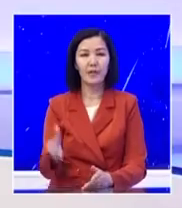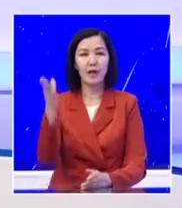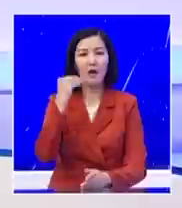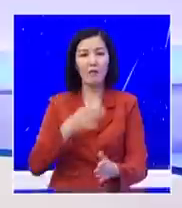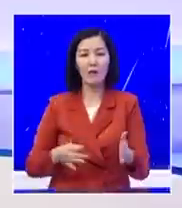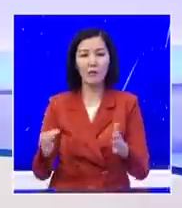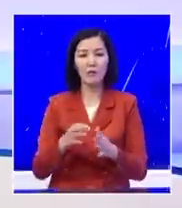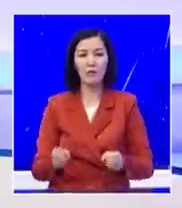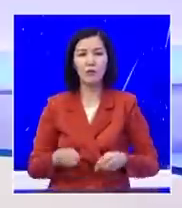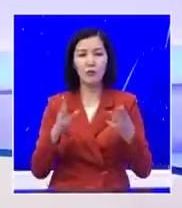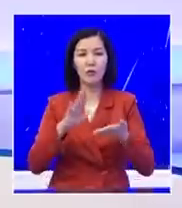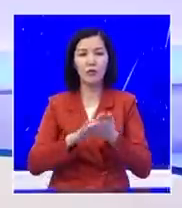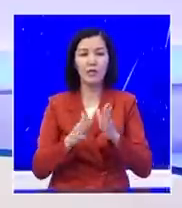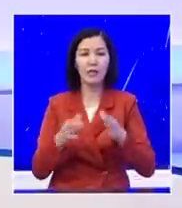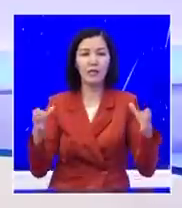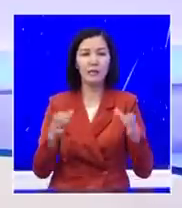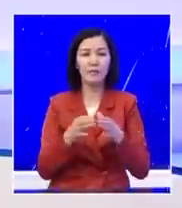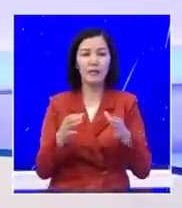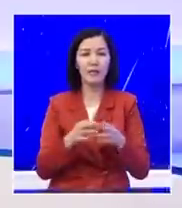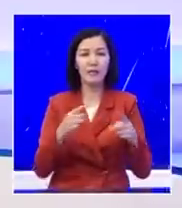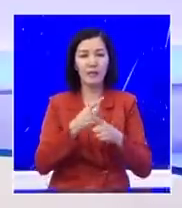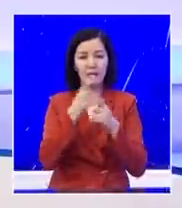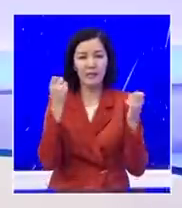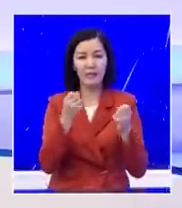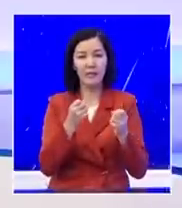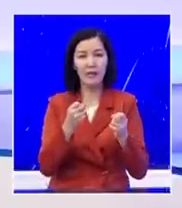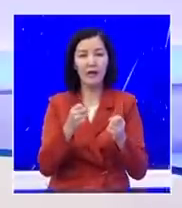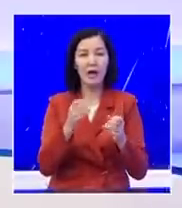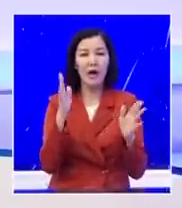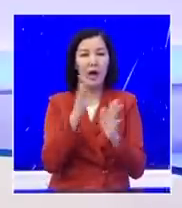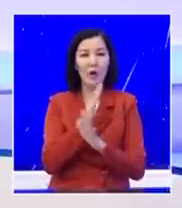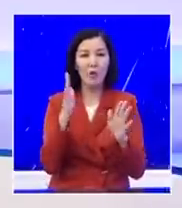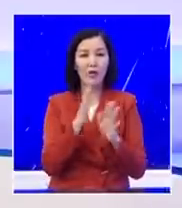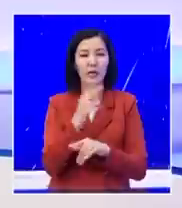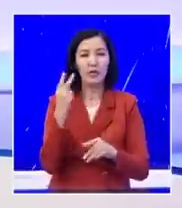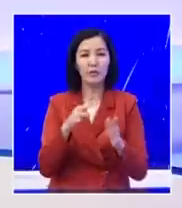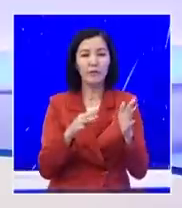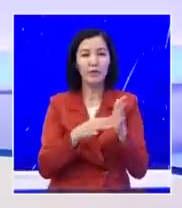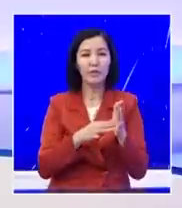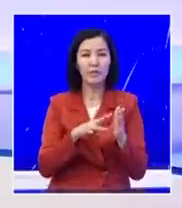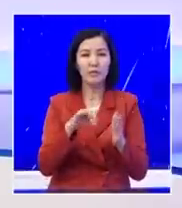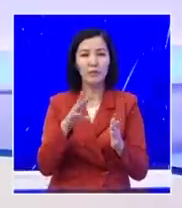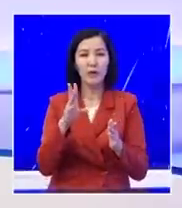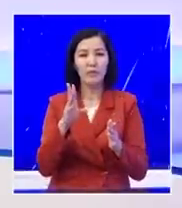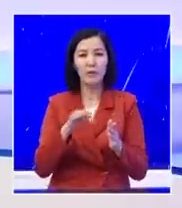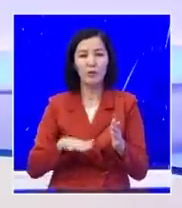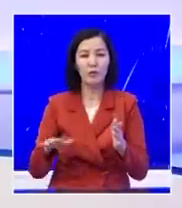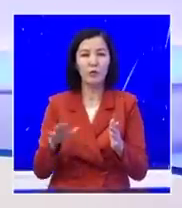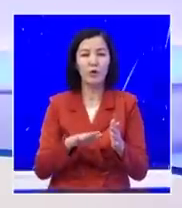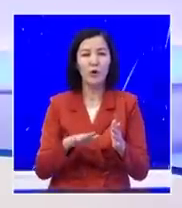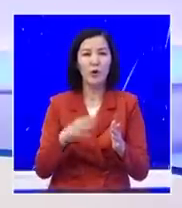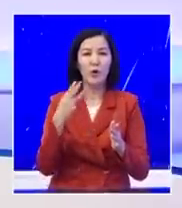Алматы облысының төтенше жағдайлар департаменті ескертеді. Қазгидрометтің болжамынша 27 мамыр күні өңірде сынап